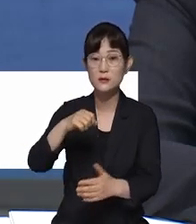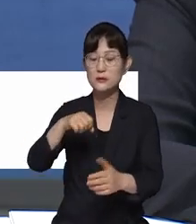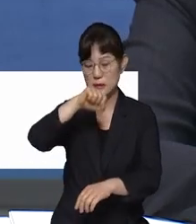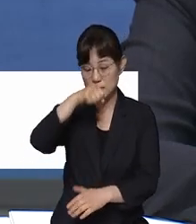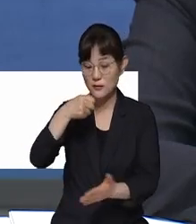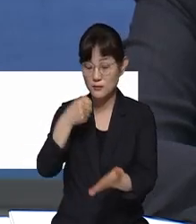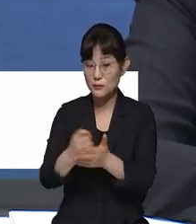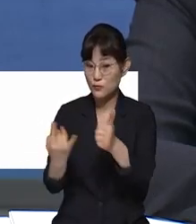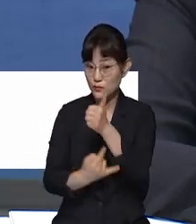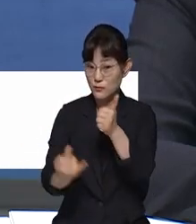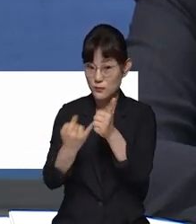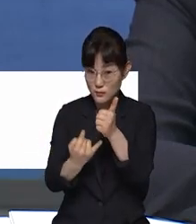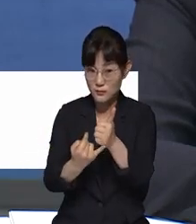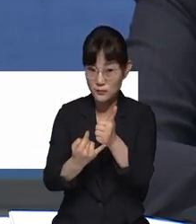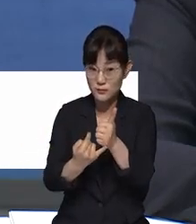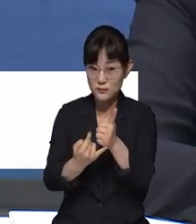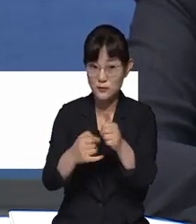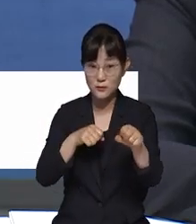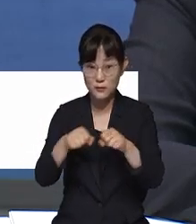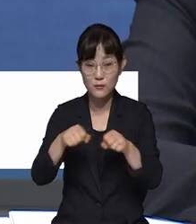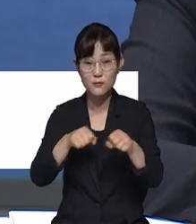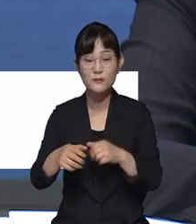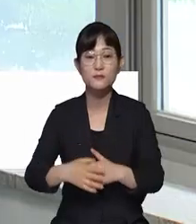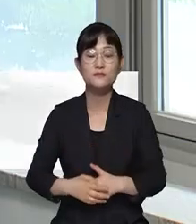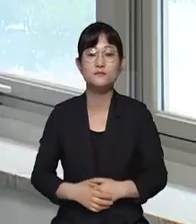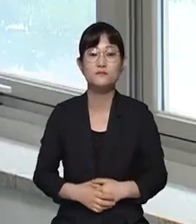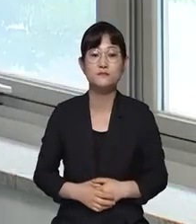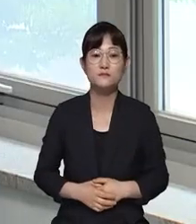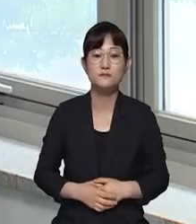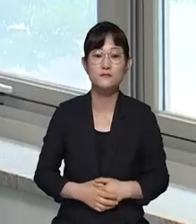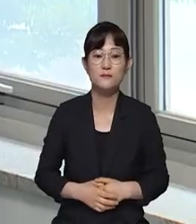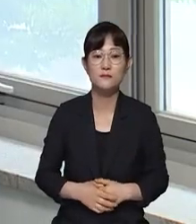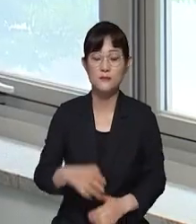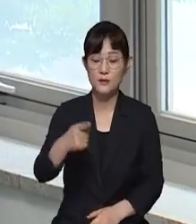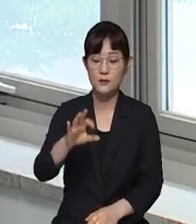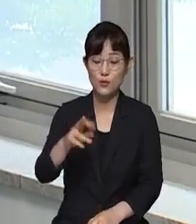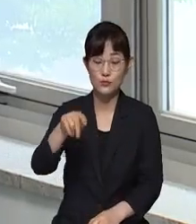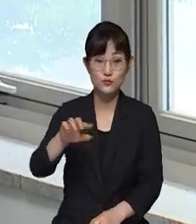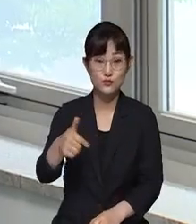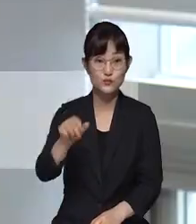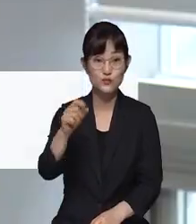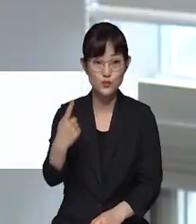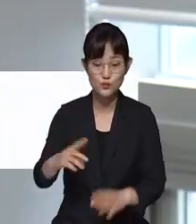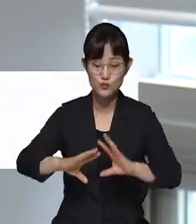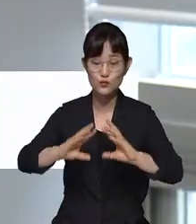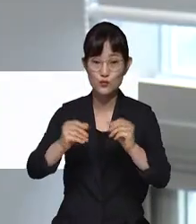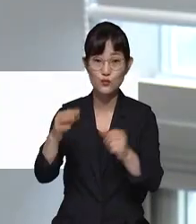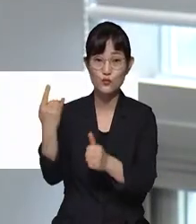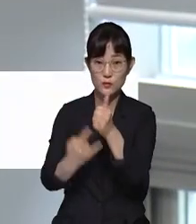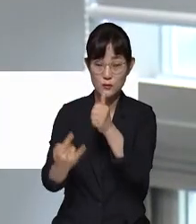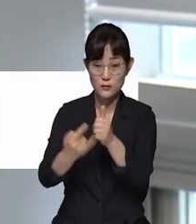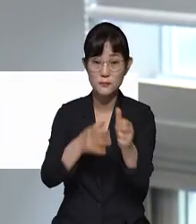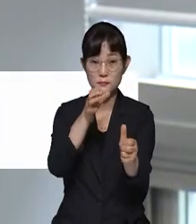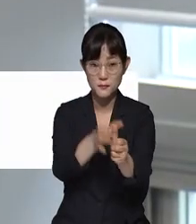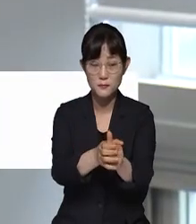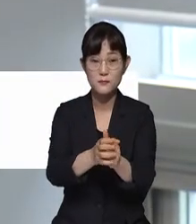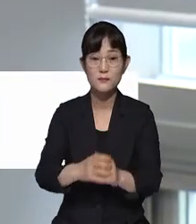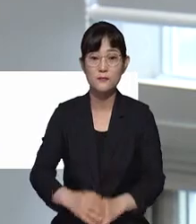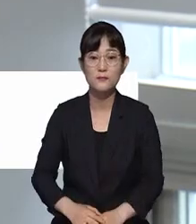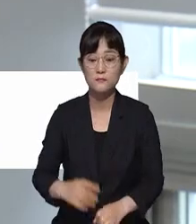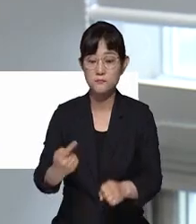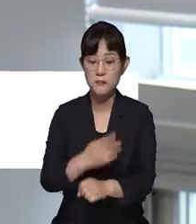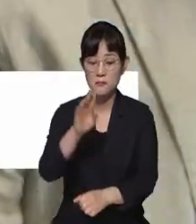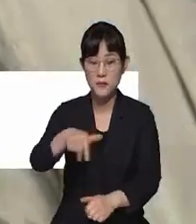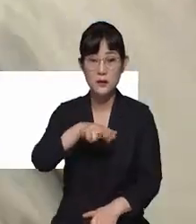들어가서 대응할 수 있겠다 싶었는데. 정무위 지방의 정준호 의원은 국토위로 배정됐습니다. 이